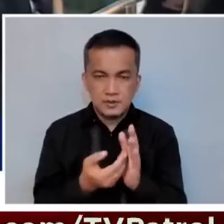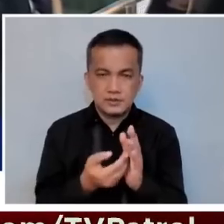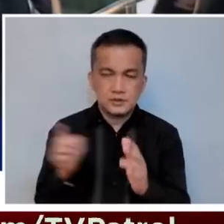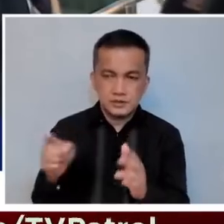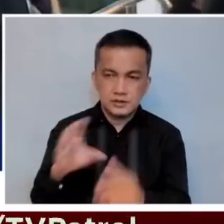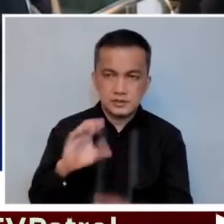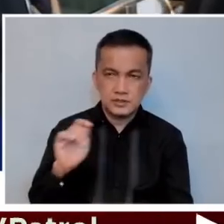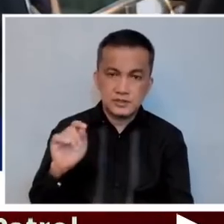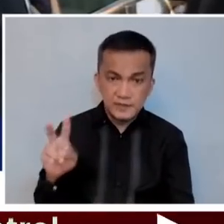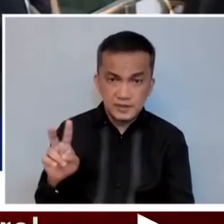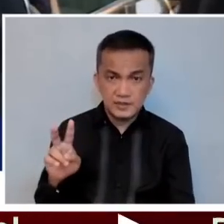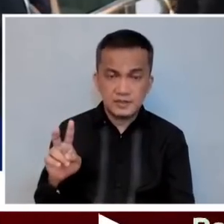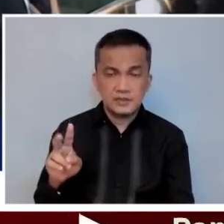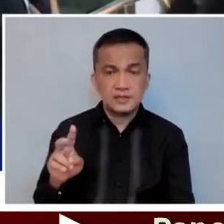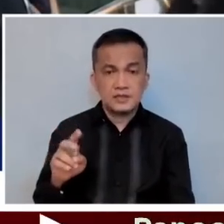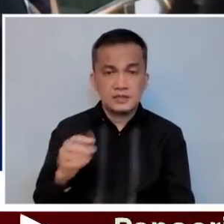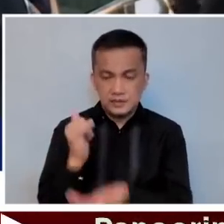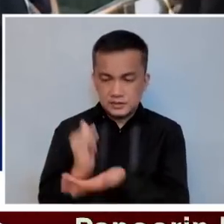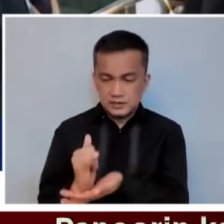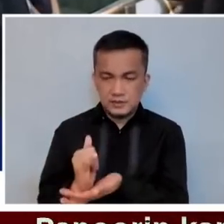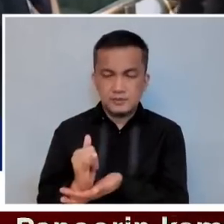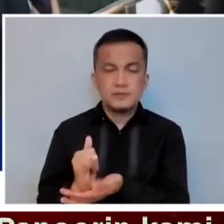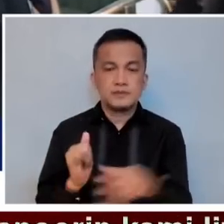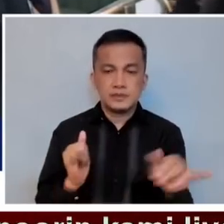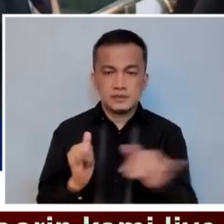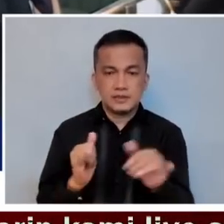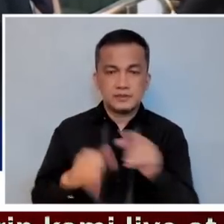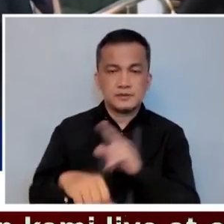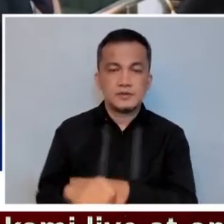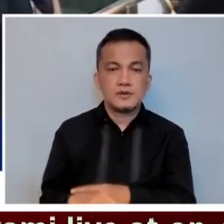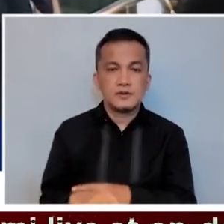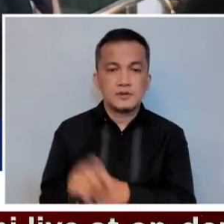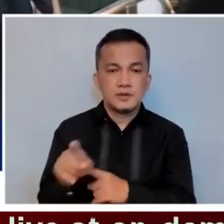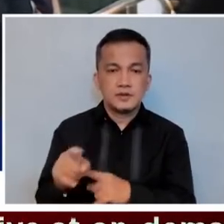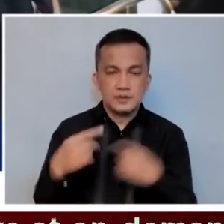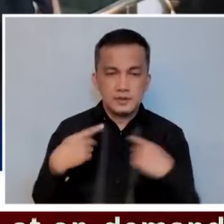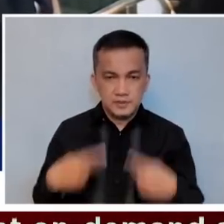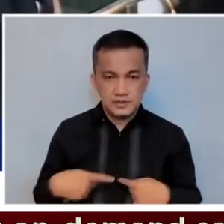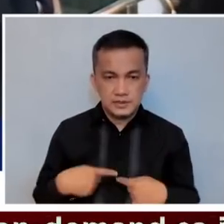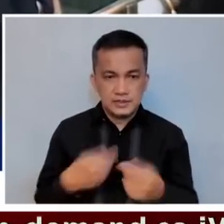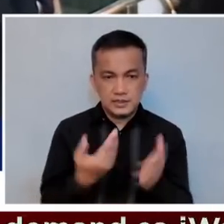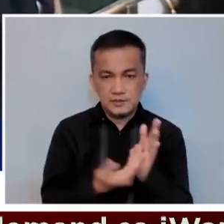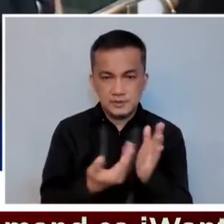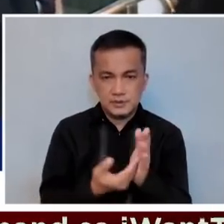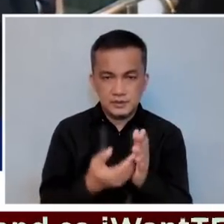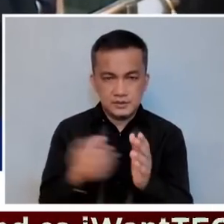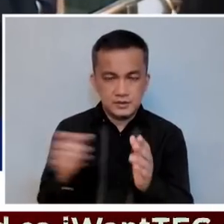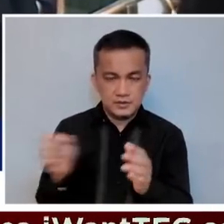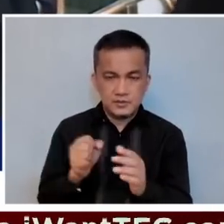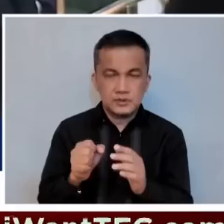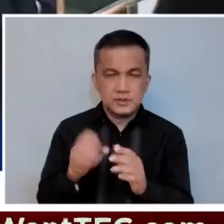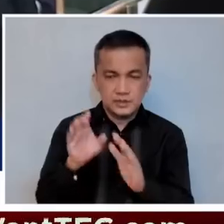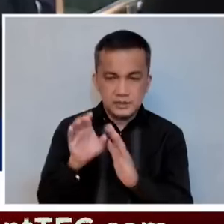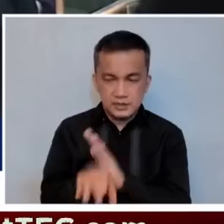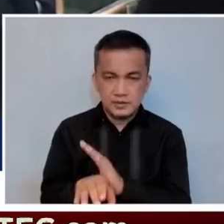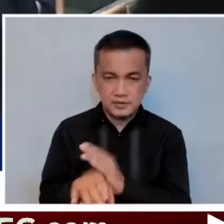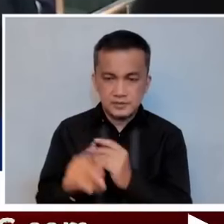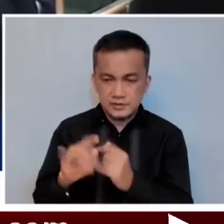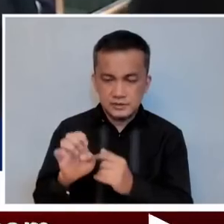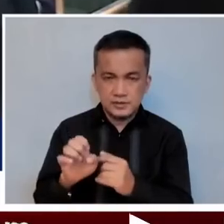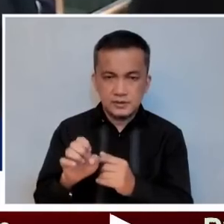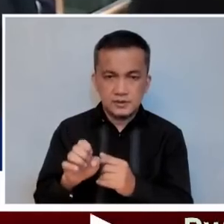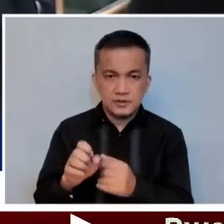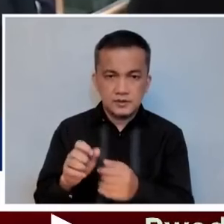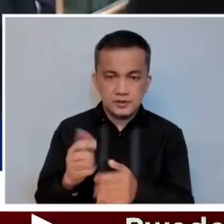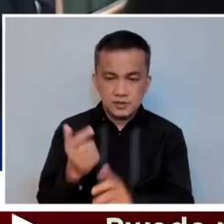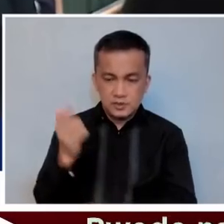CCTV footage, yung dashcam video, and at the same time yung mga physical evidence na nakuha sa crime scene, yung bala na yung mga